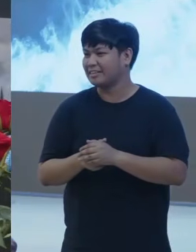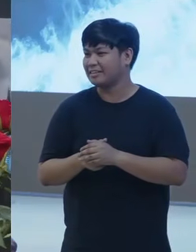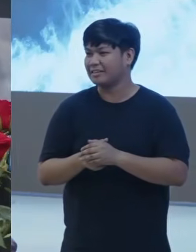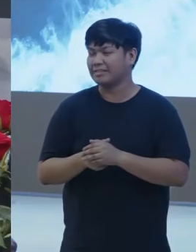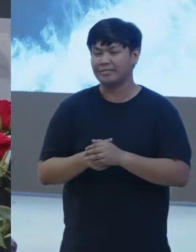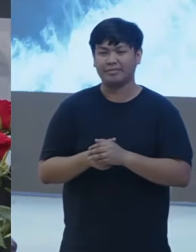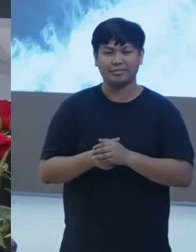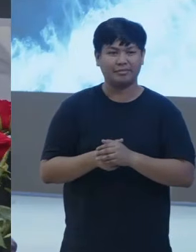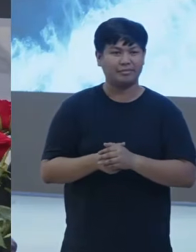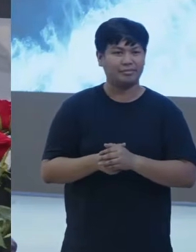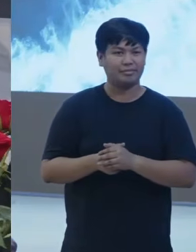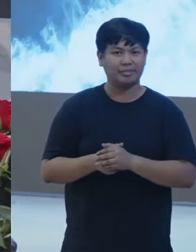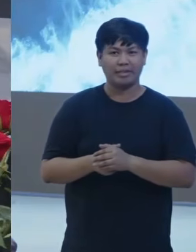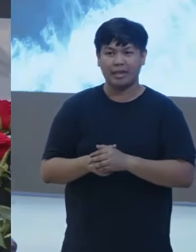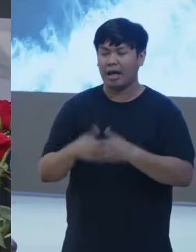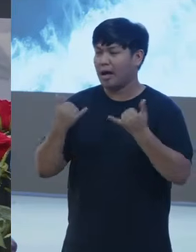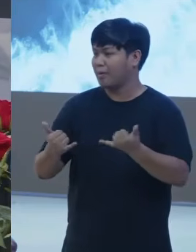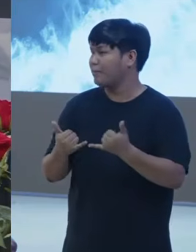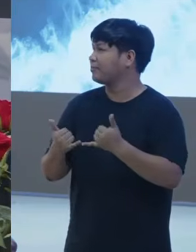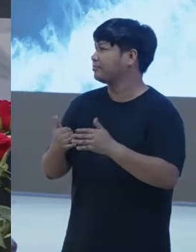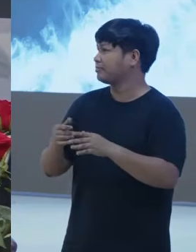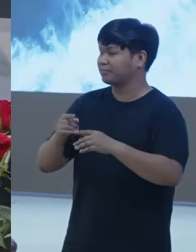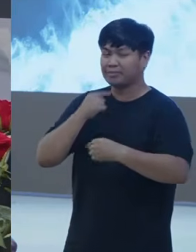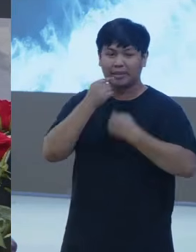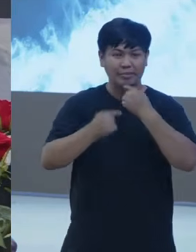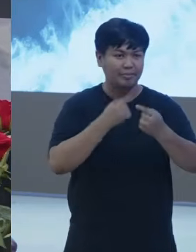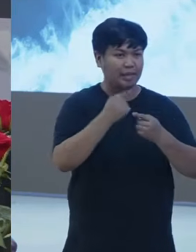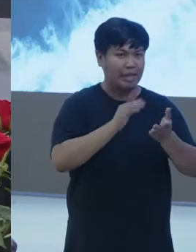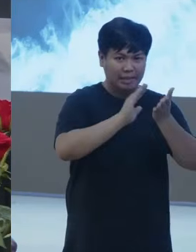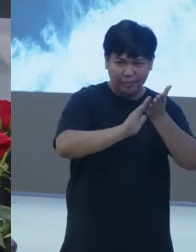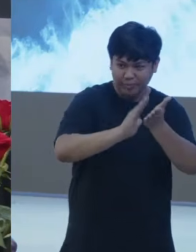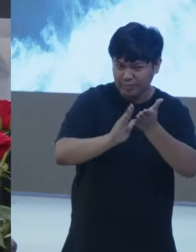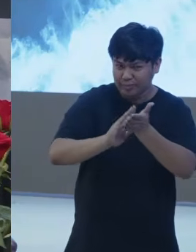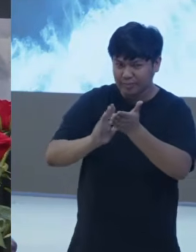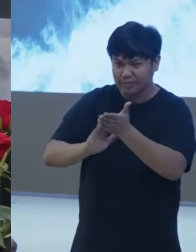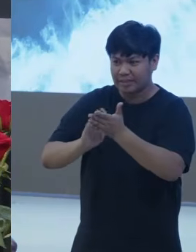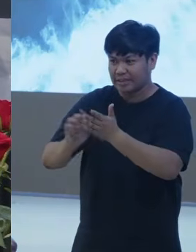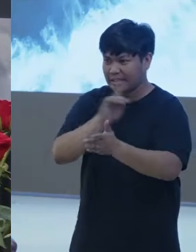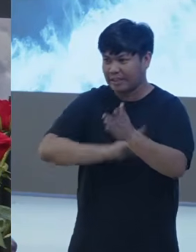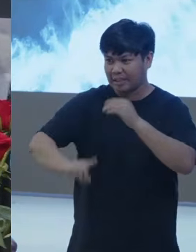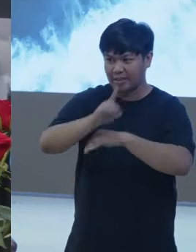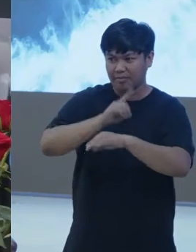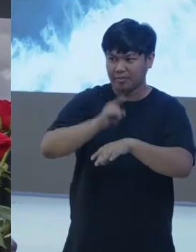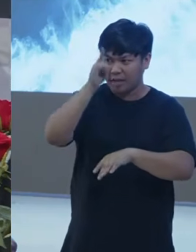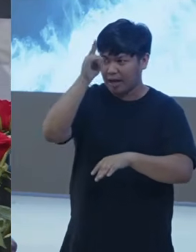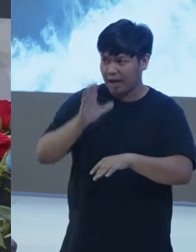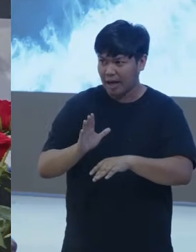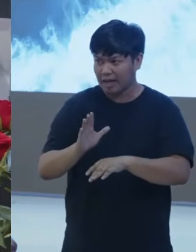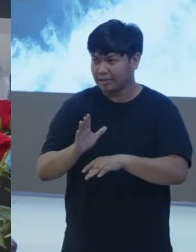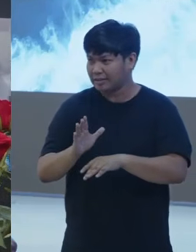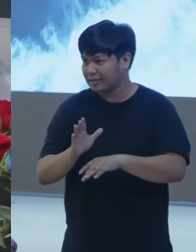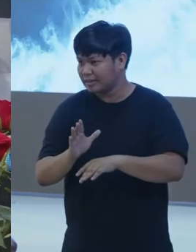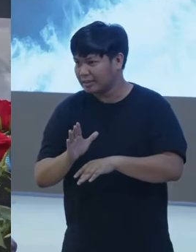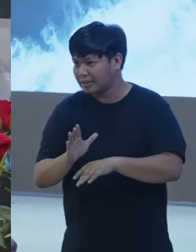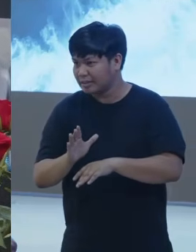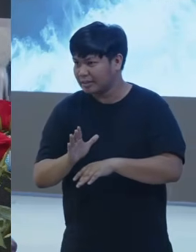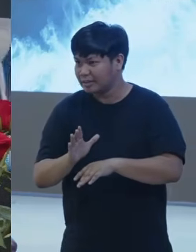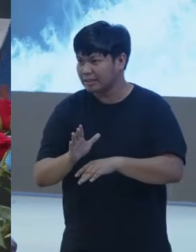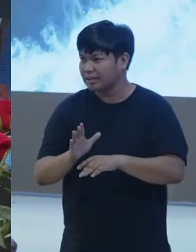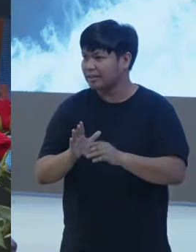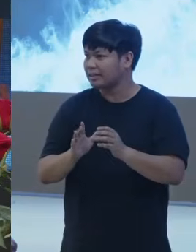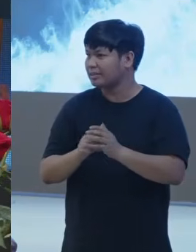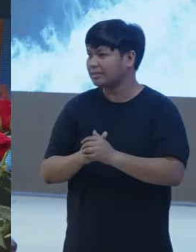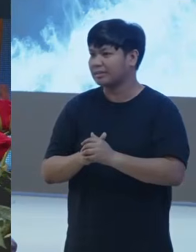the kingdom of God is at hand. Hindi ba parang magkapareho? Yet 40 days,